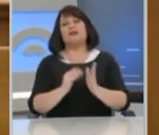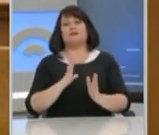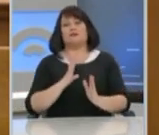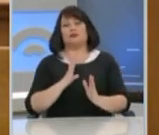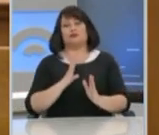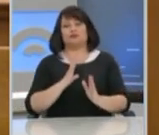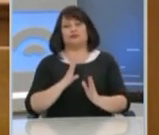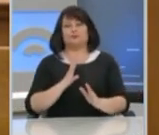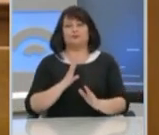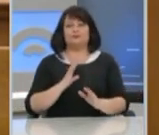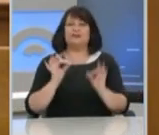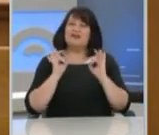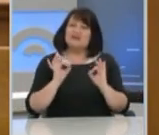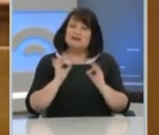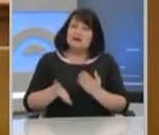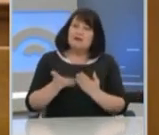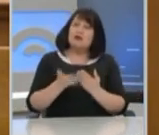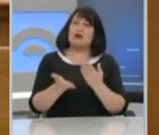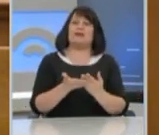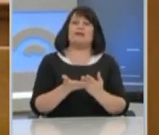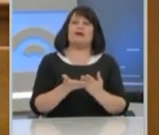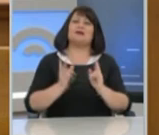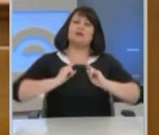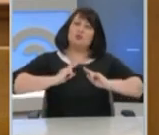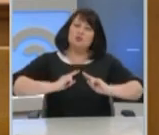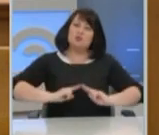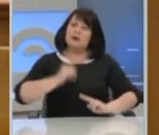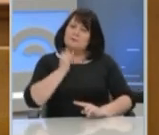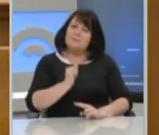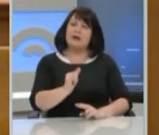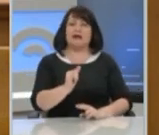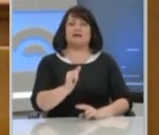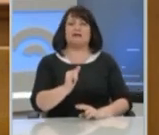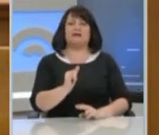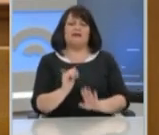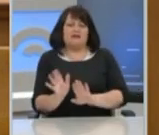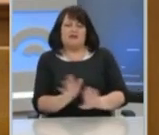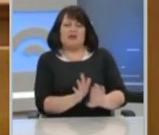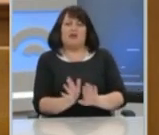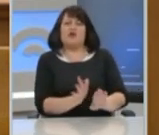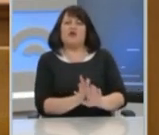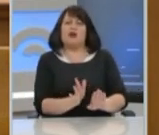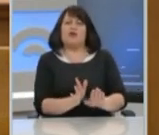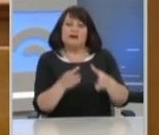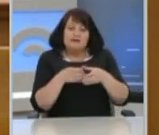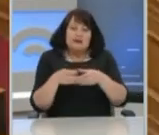Και μάλιστα ανακούφιση και ενίσχυση για στρώματα που ήταν σχεδόν πάντα στο περιθώριο της ελληνικής κοινωνίας.